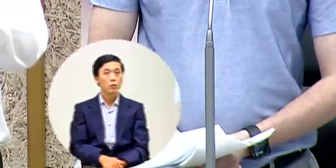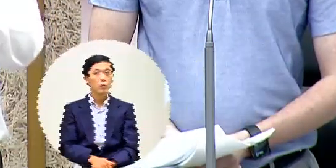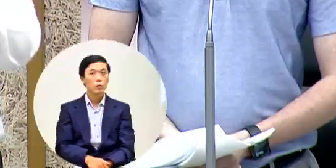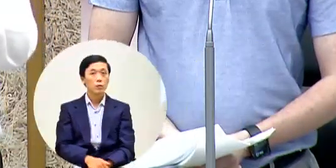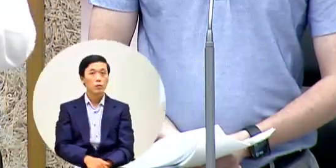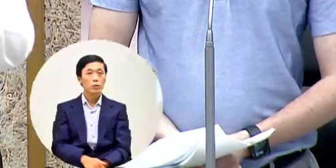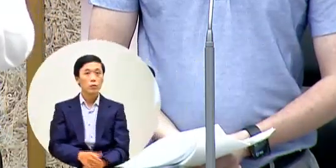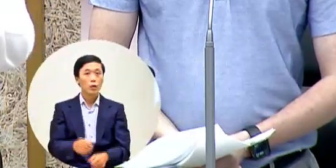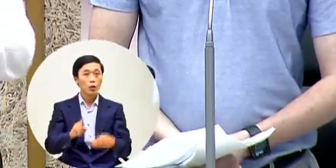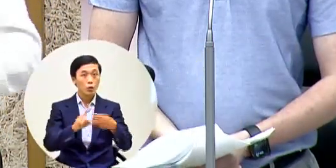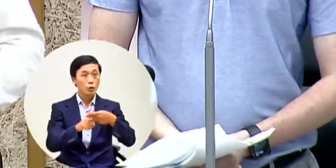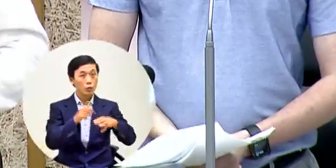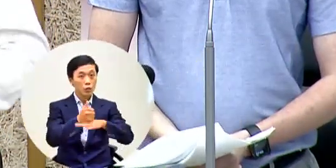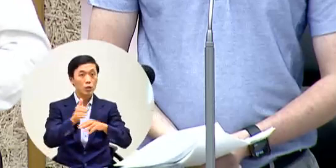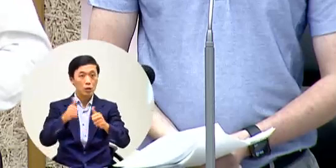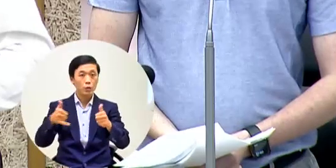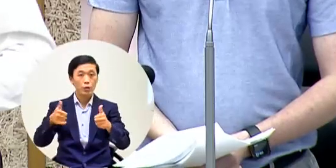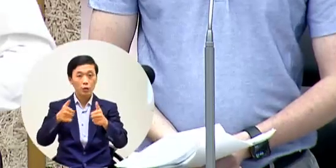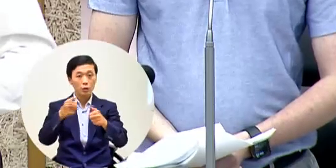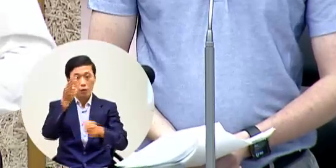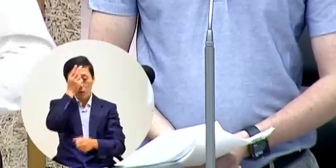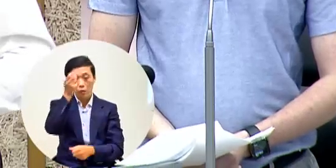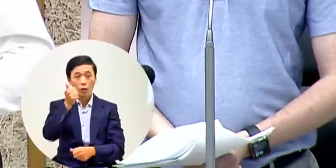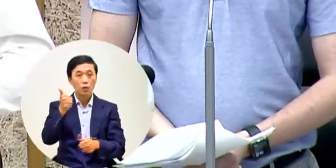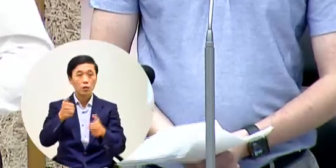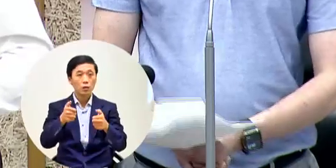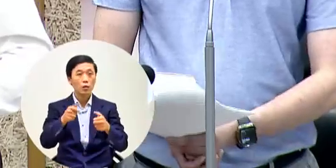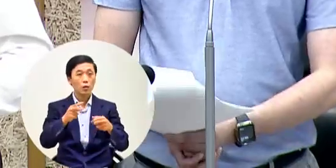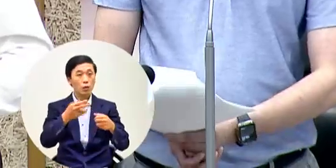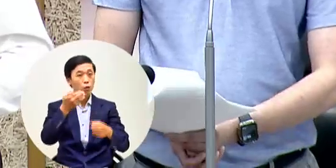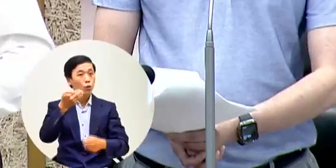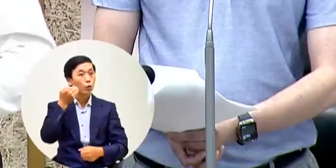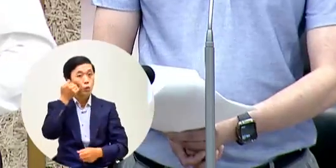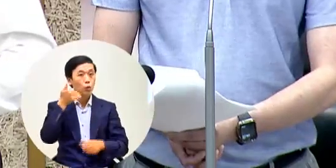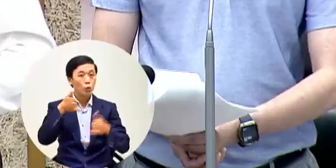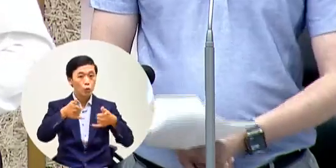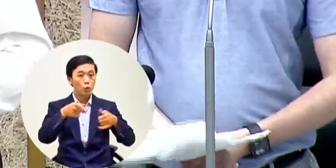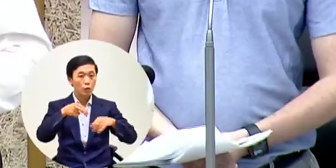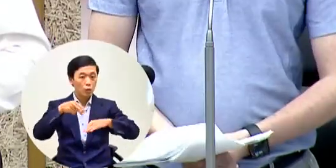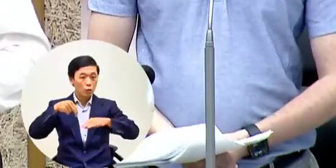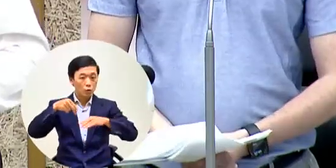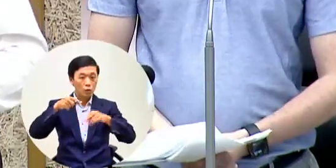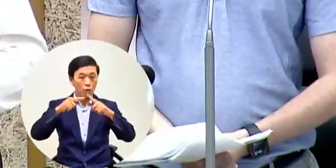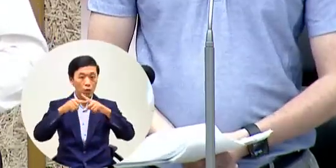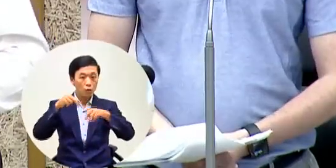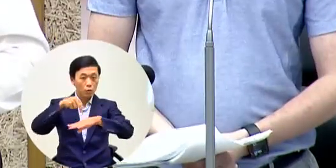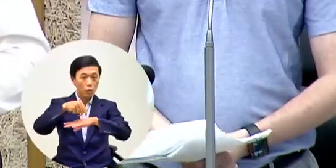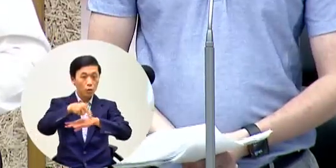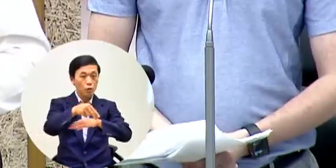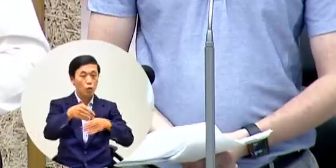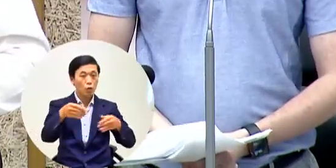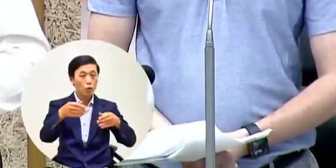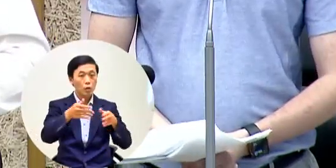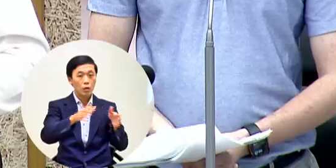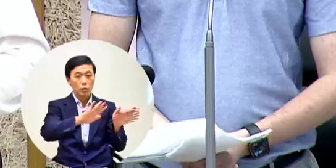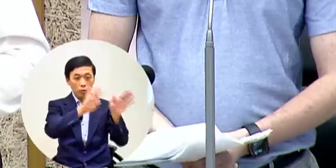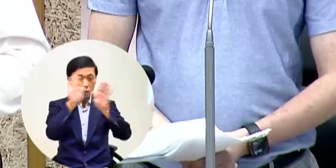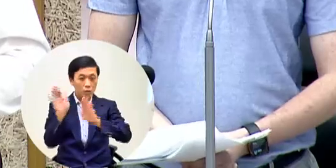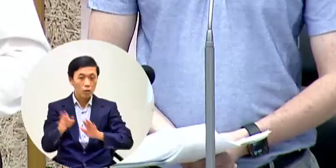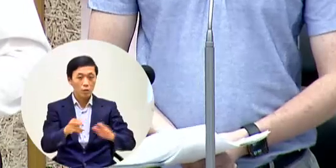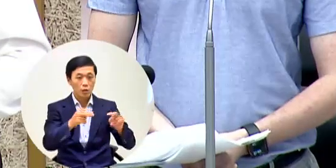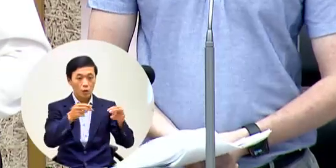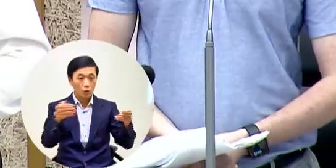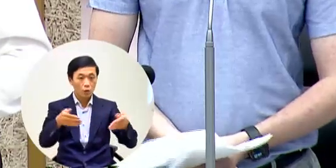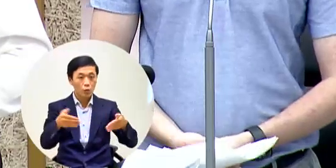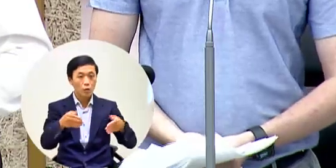啊，谢谢主席，谢谢曾议员。九如路的这个人行道的造街工程，确实它进度有一点延缓了哈。那